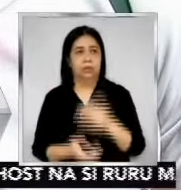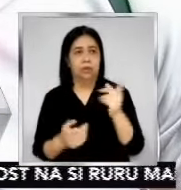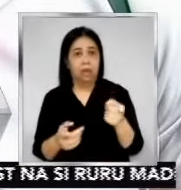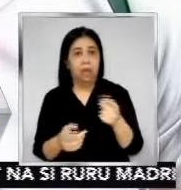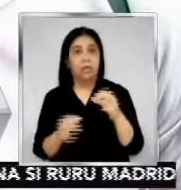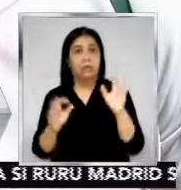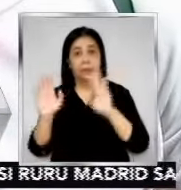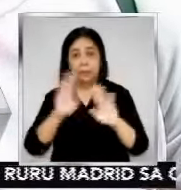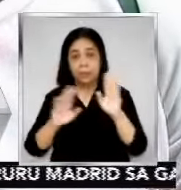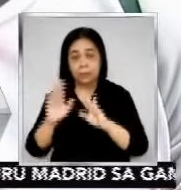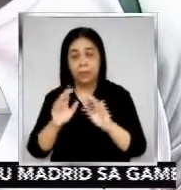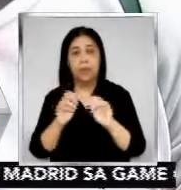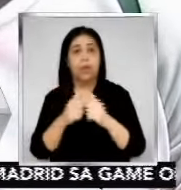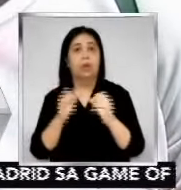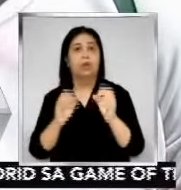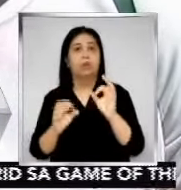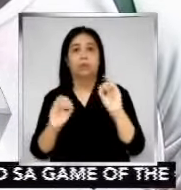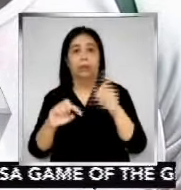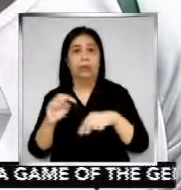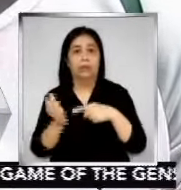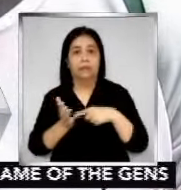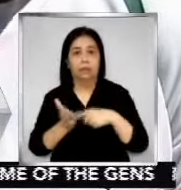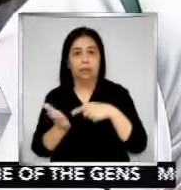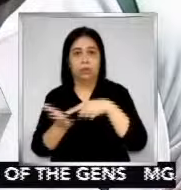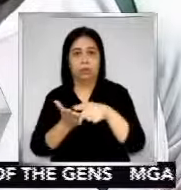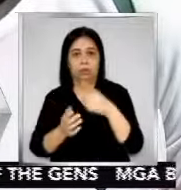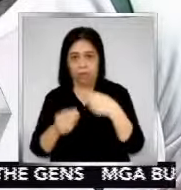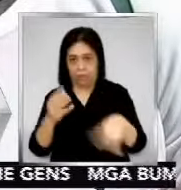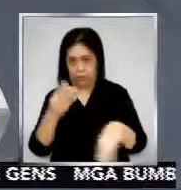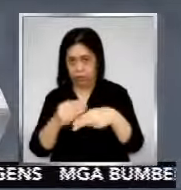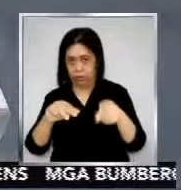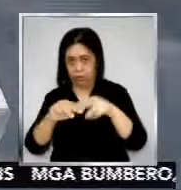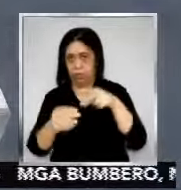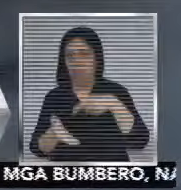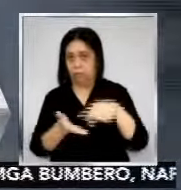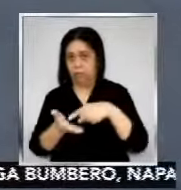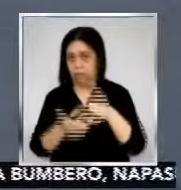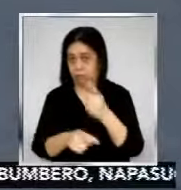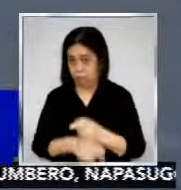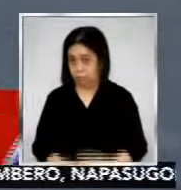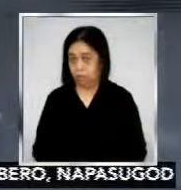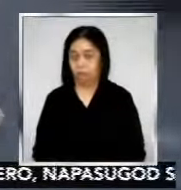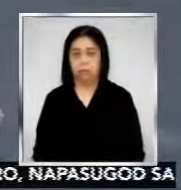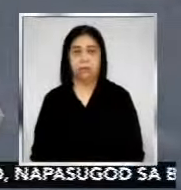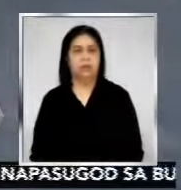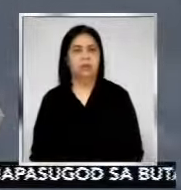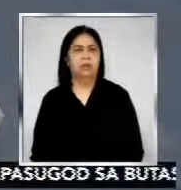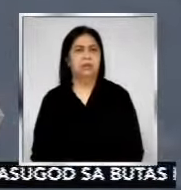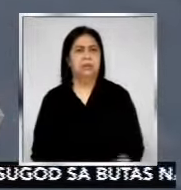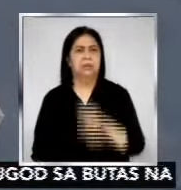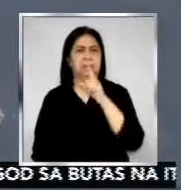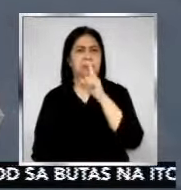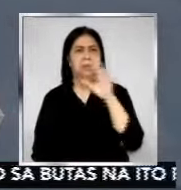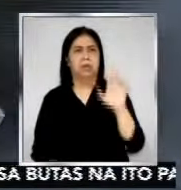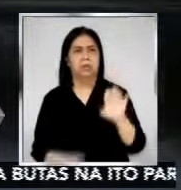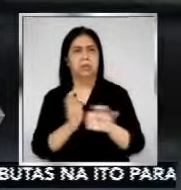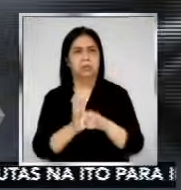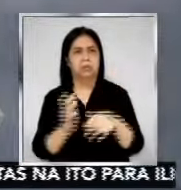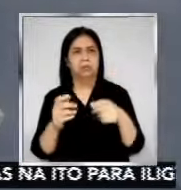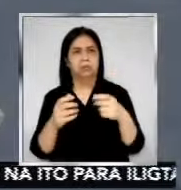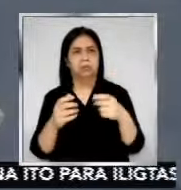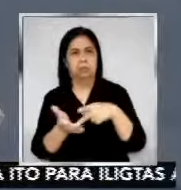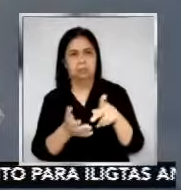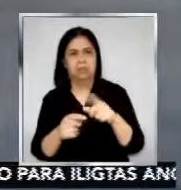paano naman yung walang pang-register? Baka may siyempre additional payment na naman yan, di ba? Hindi naman po garantisado na ganun eh. Kasi yung ibang mga